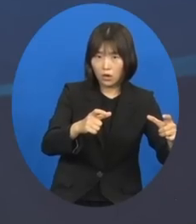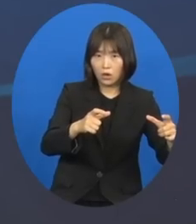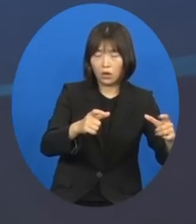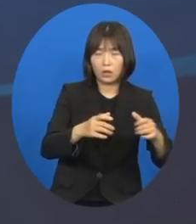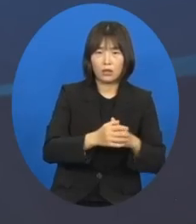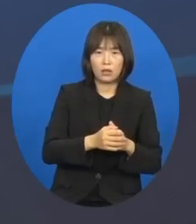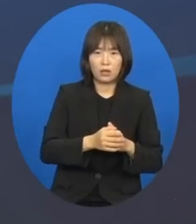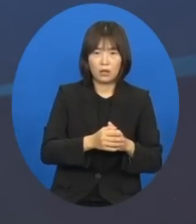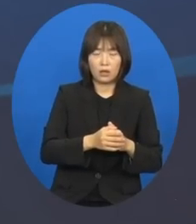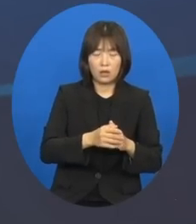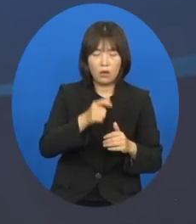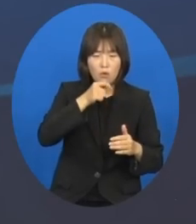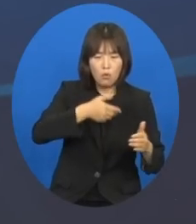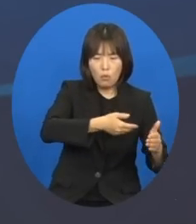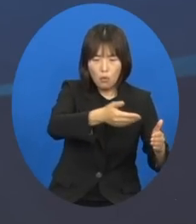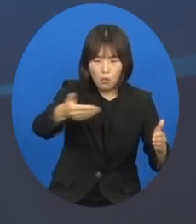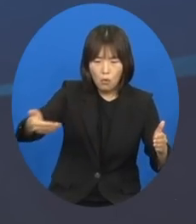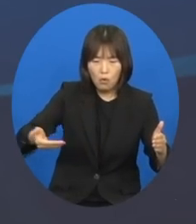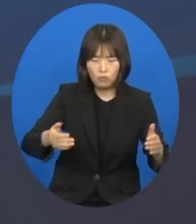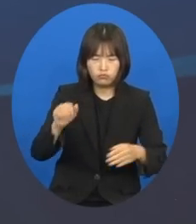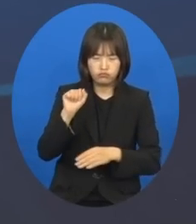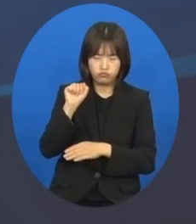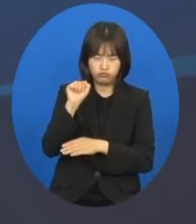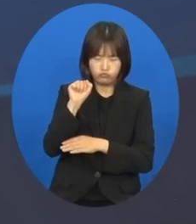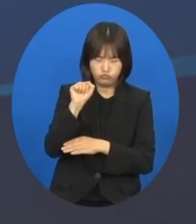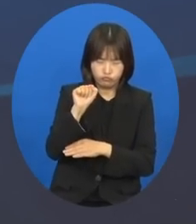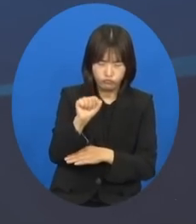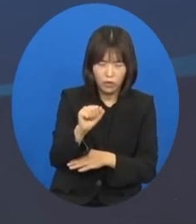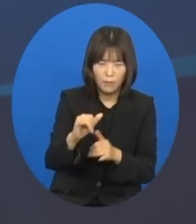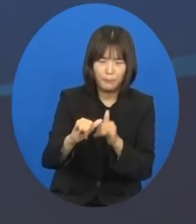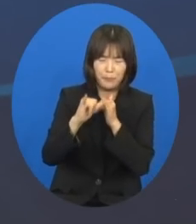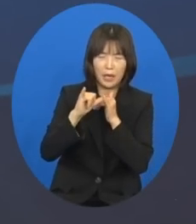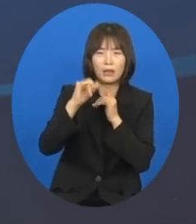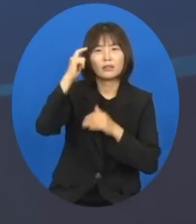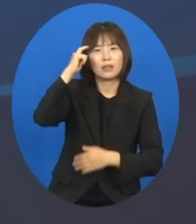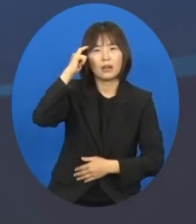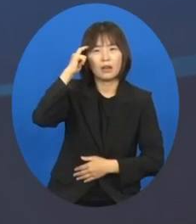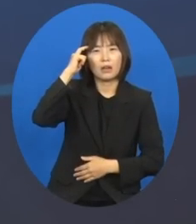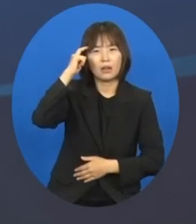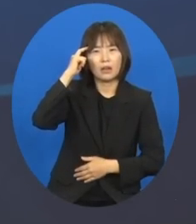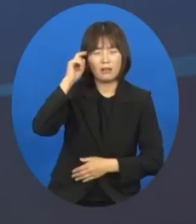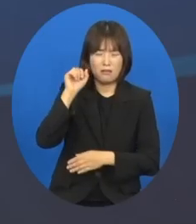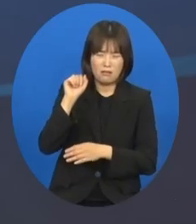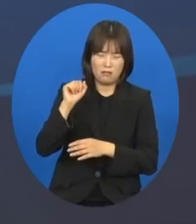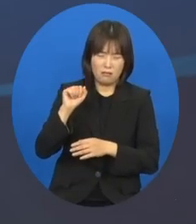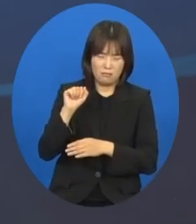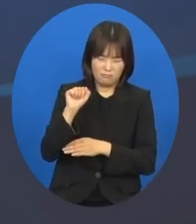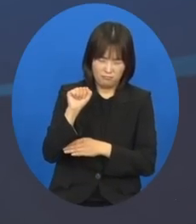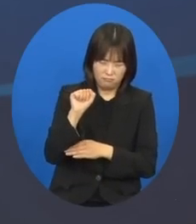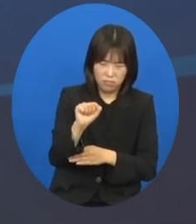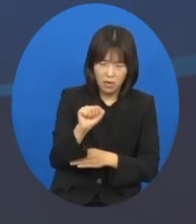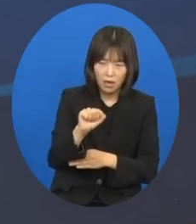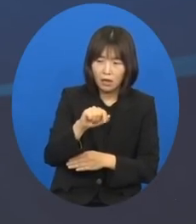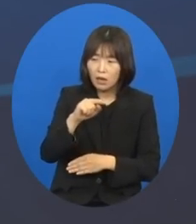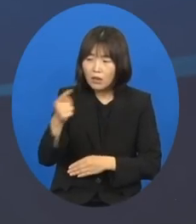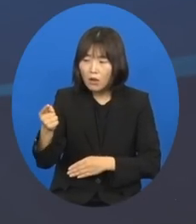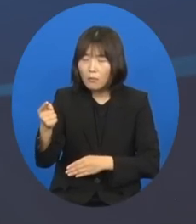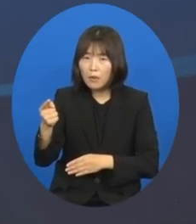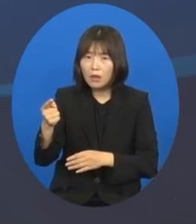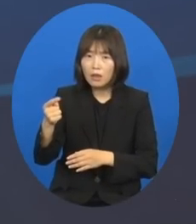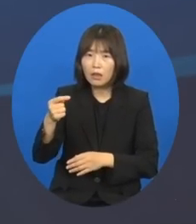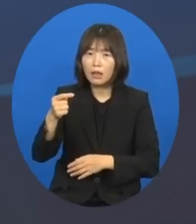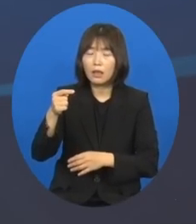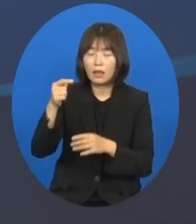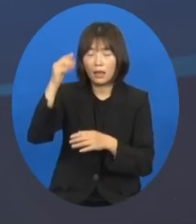들어가기로 하고 운전을 갑니다 막 달려가는데 갑자기 옆을 봤는데 한글이 보이는데 세미한 교회라는